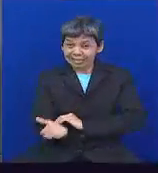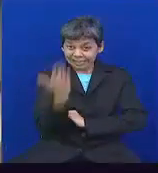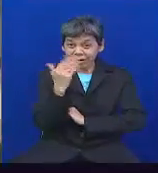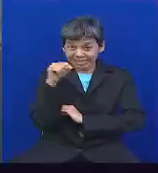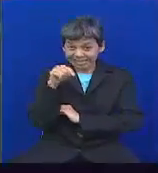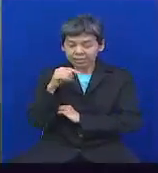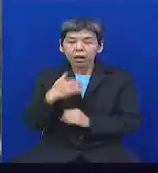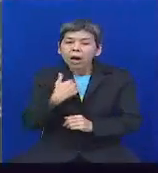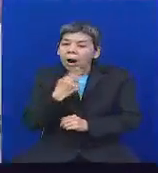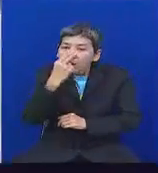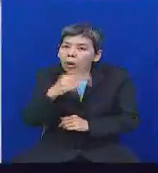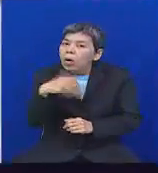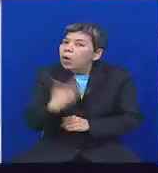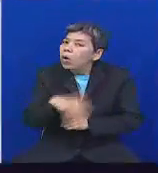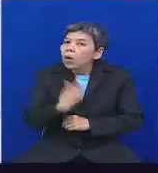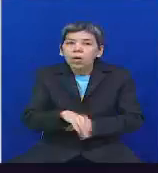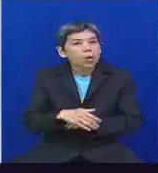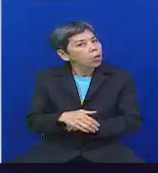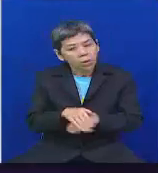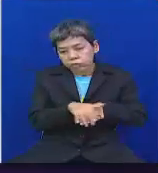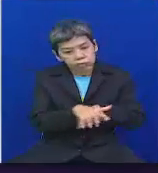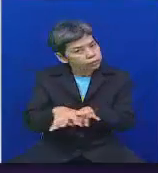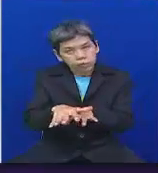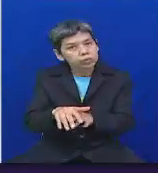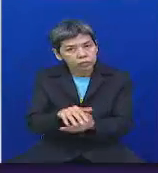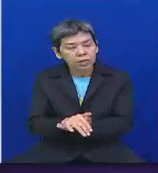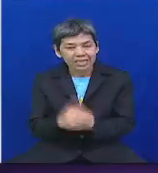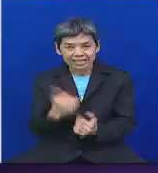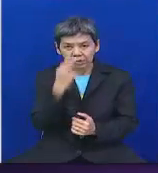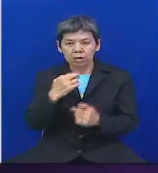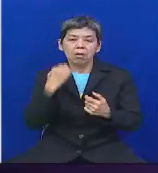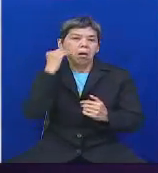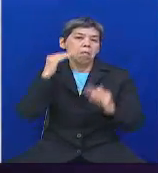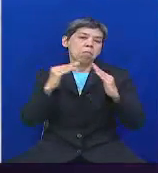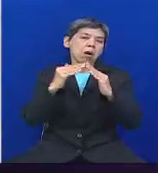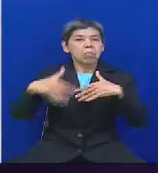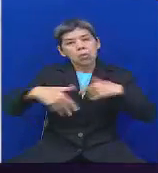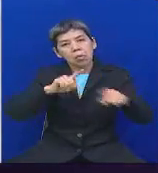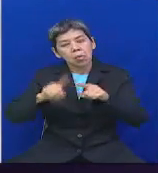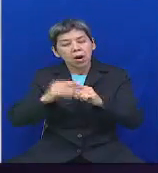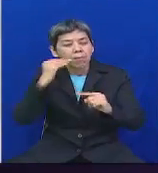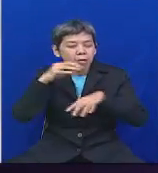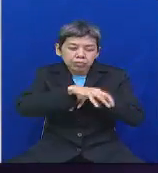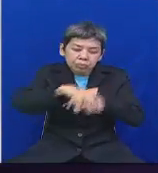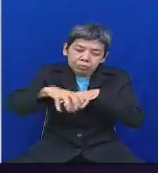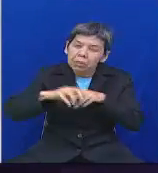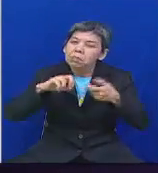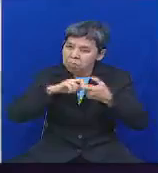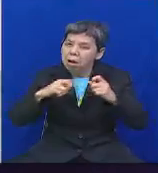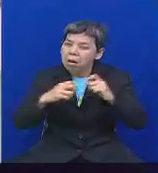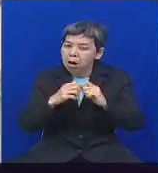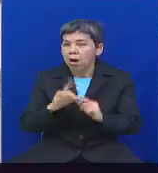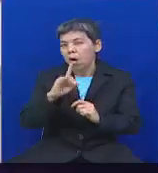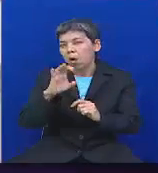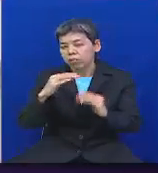านมานะคะซึ่งถือว่ารุนแรงที่สุดในรอบ10ปีค่ะส่งผลให้บ้านเรือนประชาชนตอนนี้ในหลายหมู่บ้านได้รับผลกระทบกว่า100